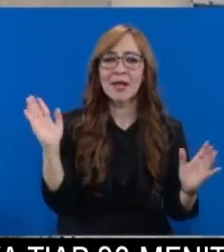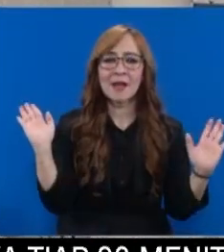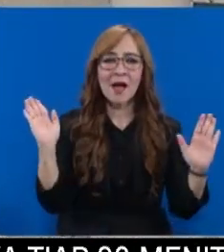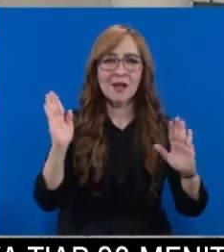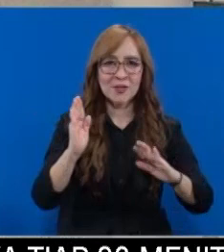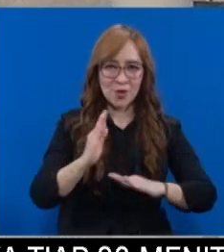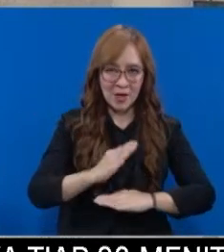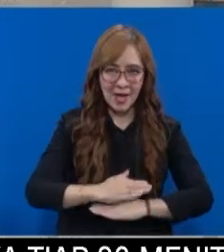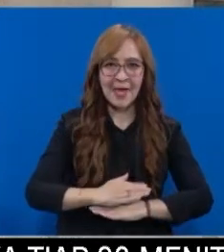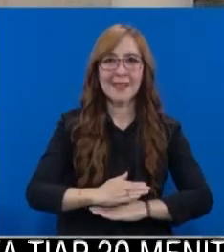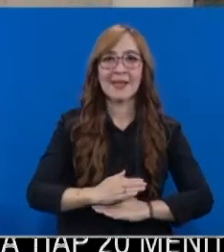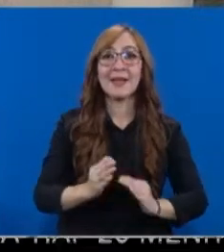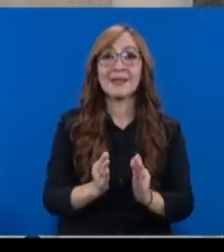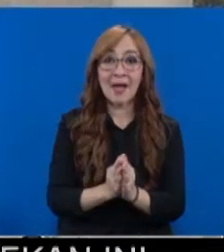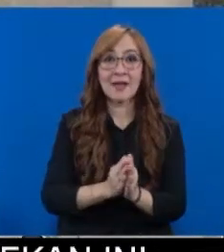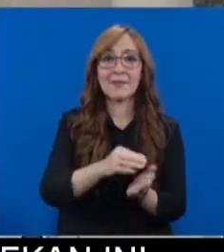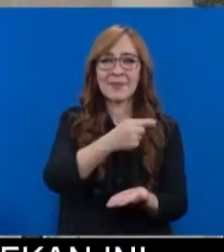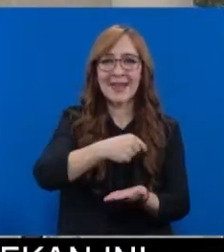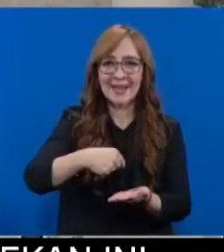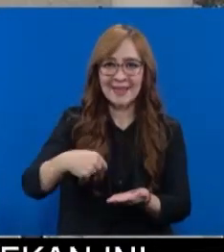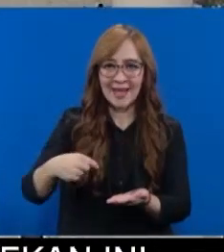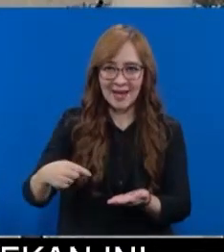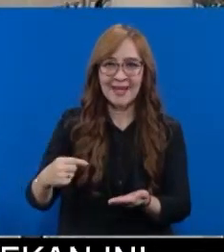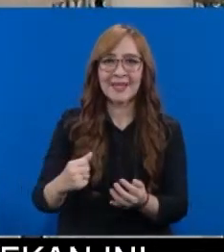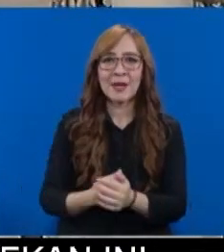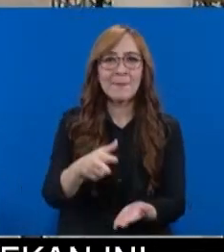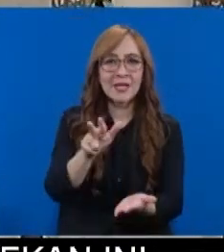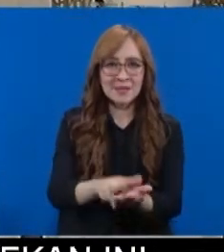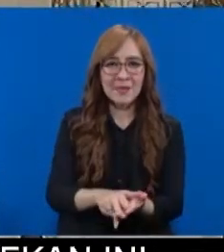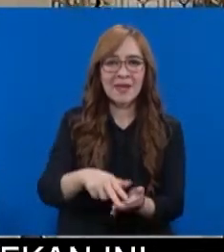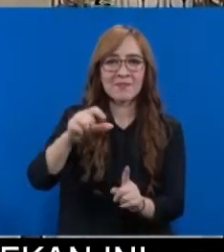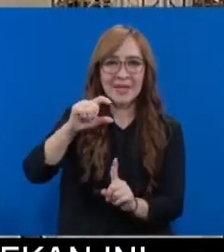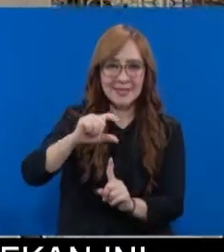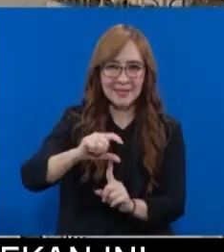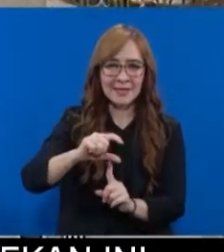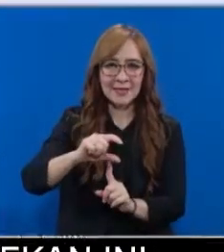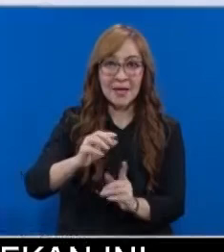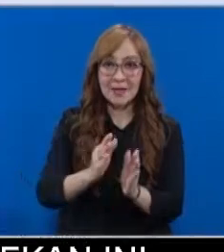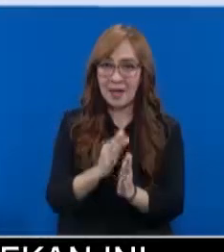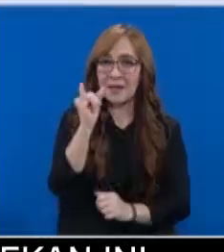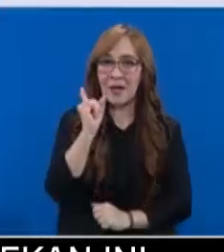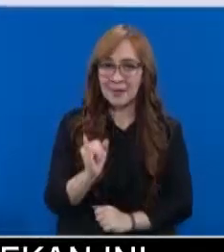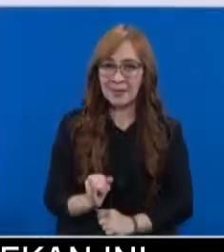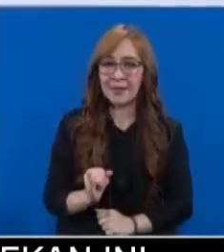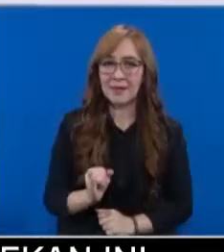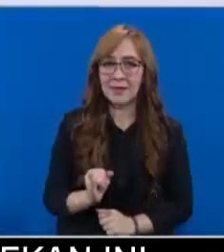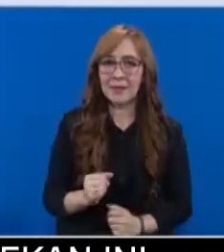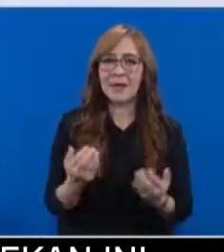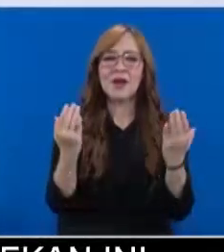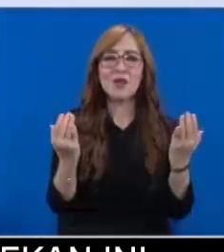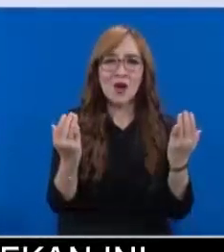masjid kemudian menandatangani prasasti peresmian masjid dan diakhiri dengan doa